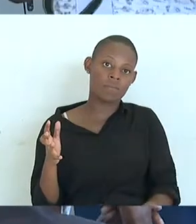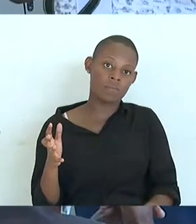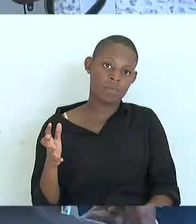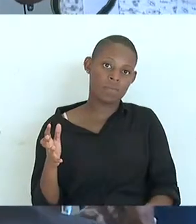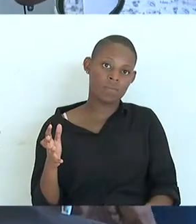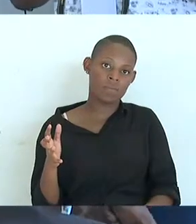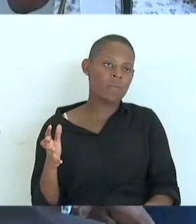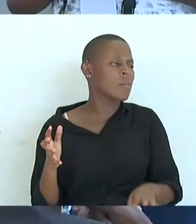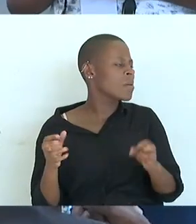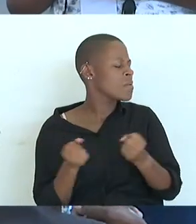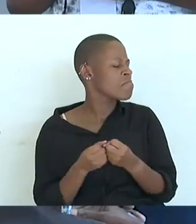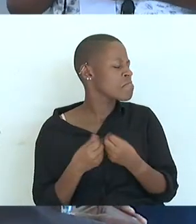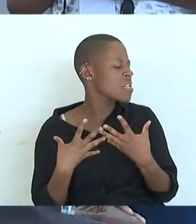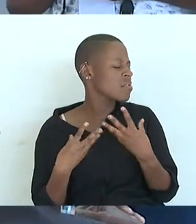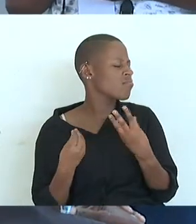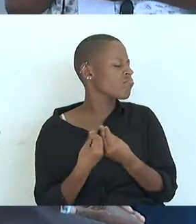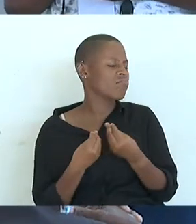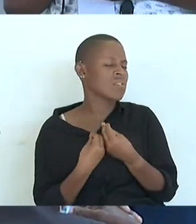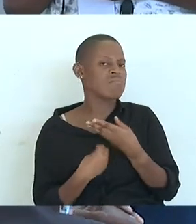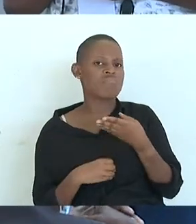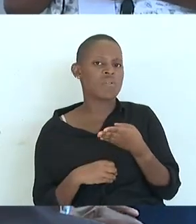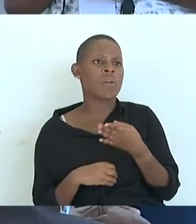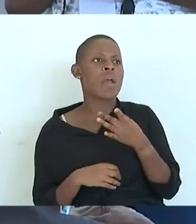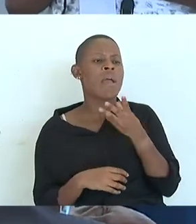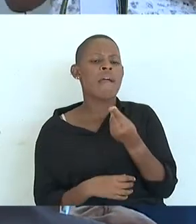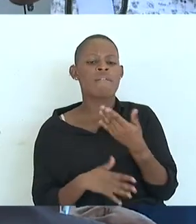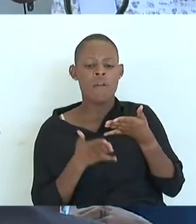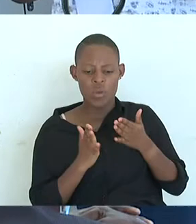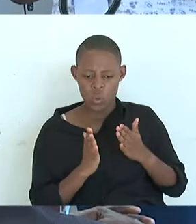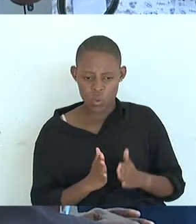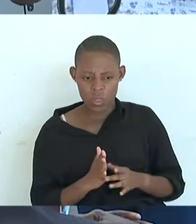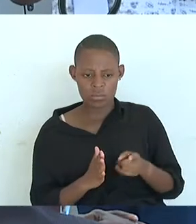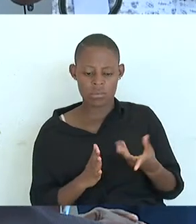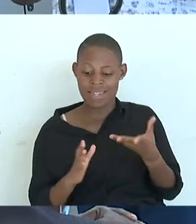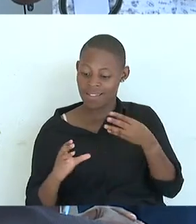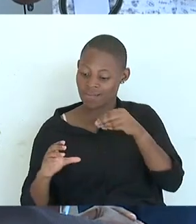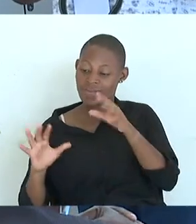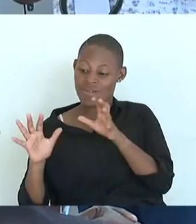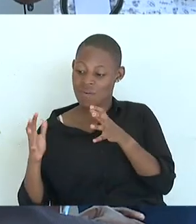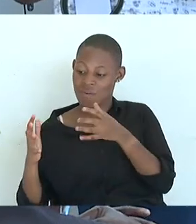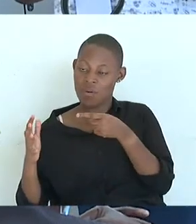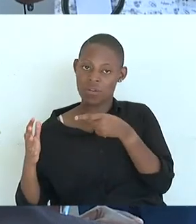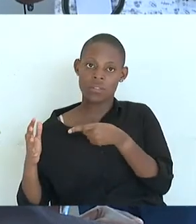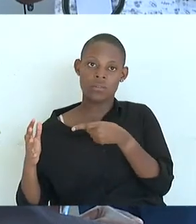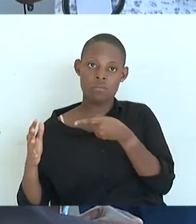izinto eziningi. Unomuntu umhlaba. Umuntu ke indalo kaThixo.